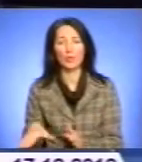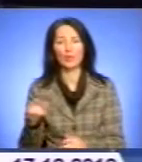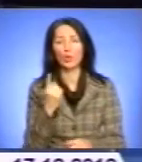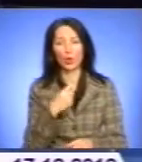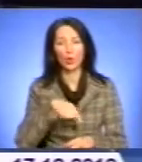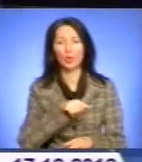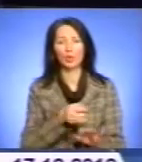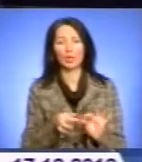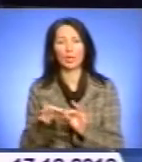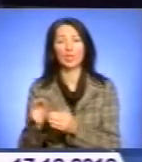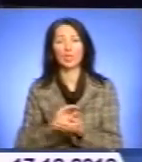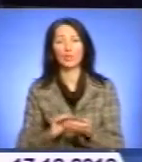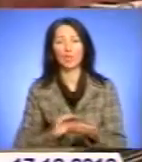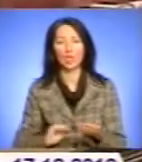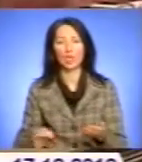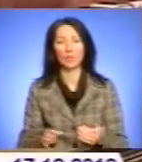Детальніше у сюжеті.